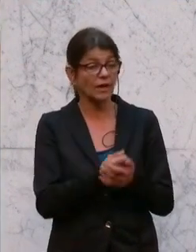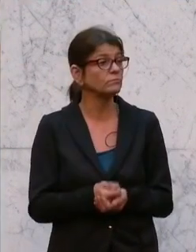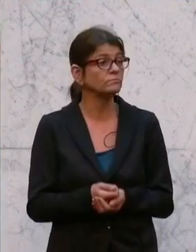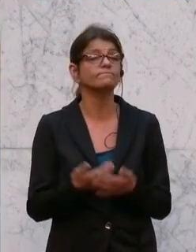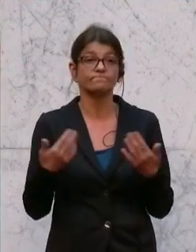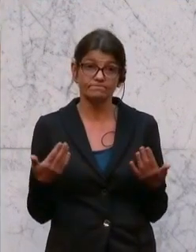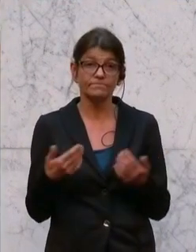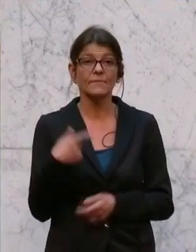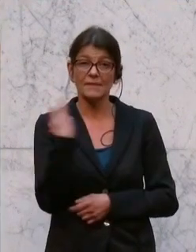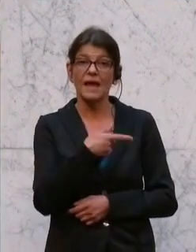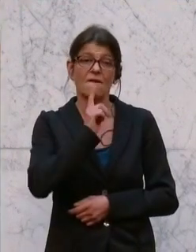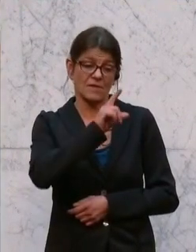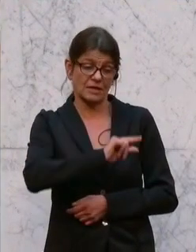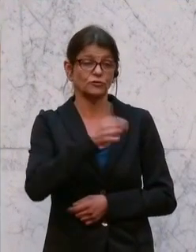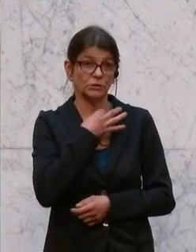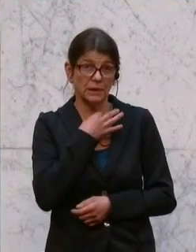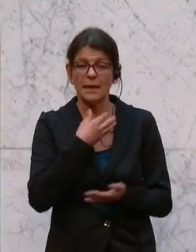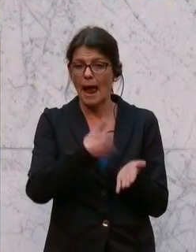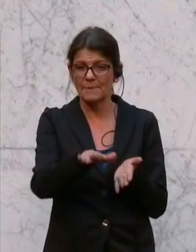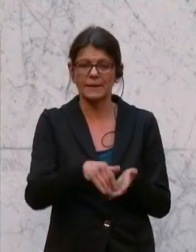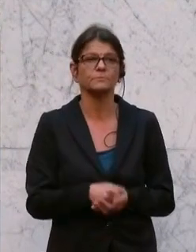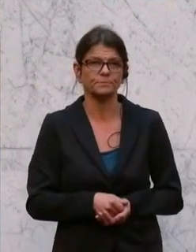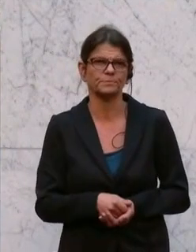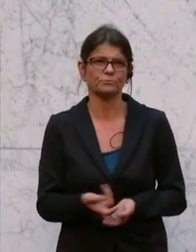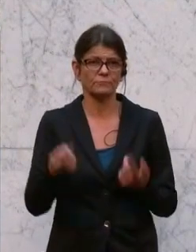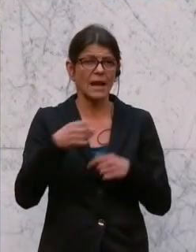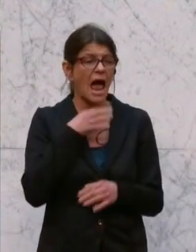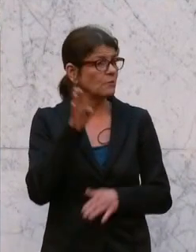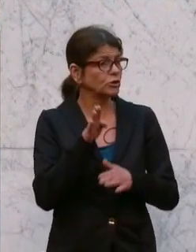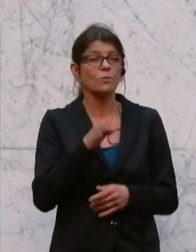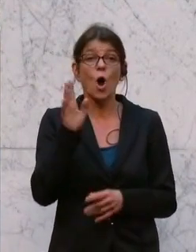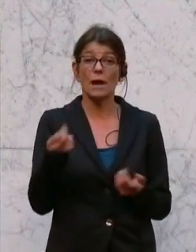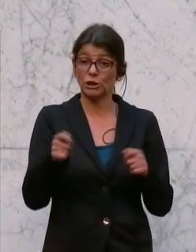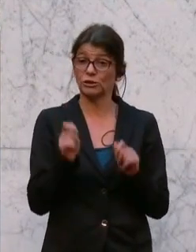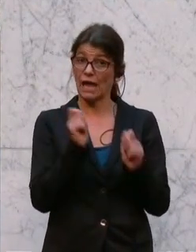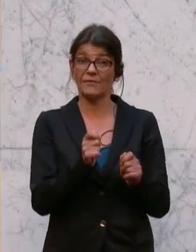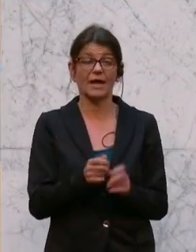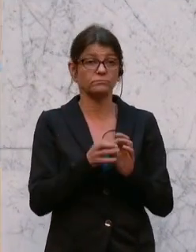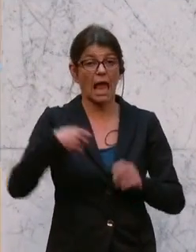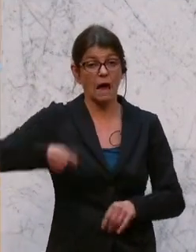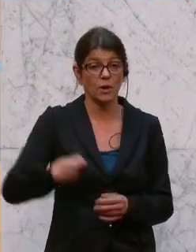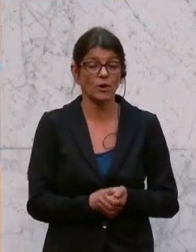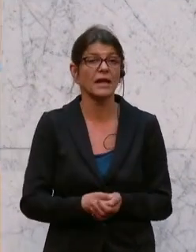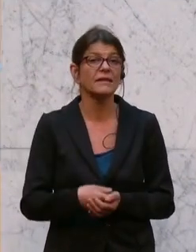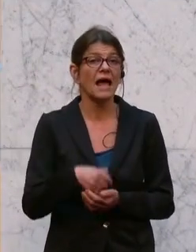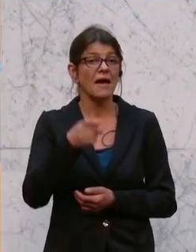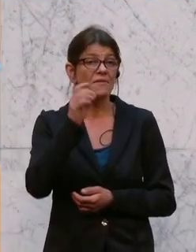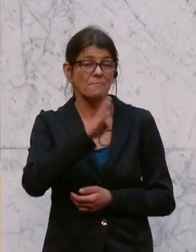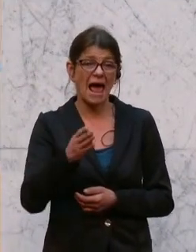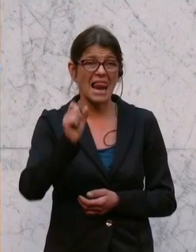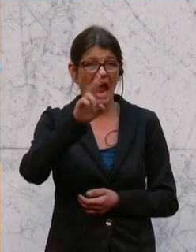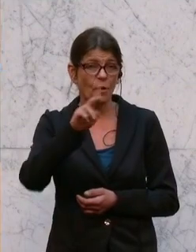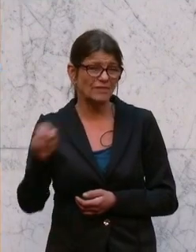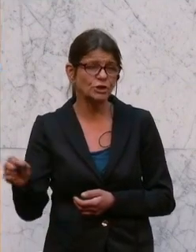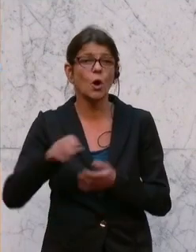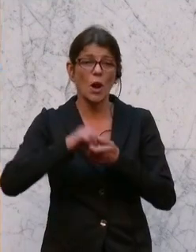aus? Das ist die Minderheit abgelehnt. Abstimmung über den Entschließungsantrag der Abgeordneten Dagmar Belakowitsch,